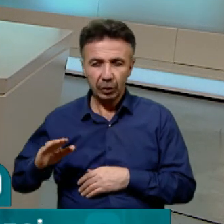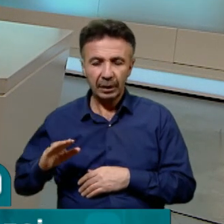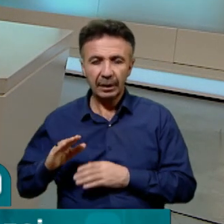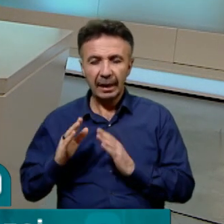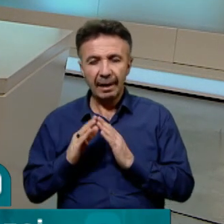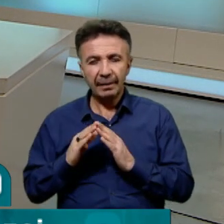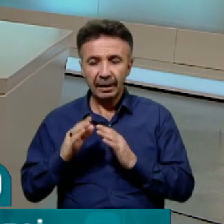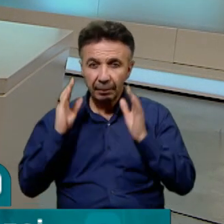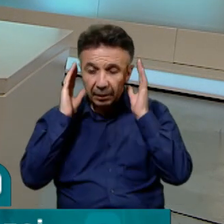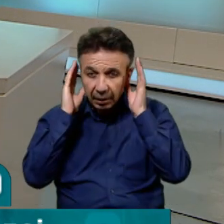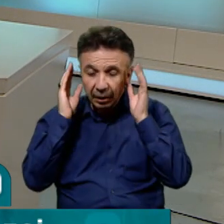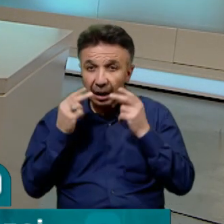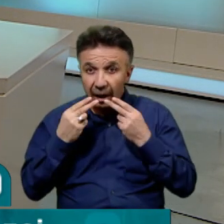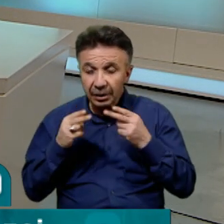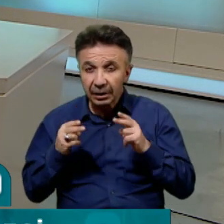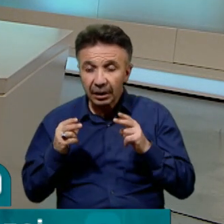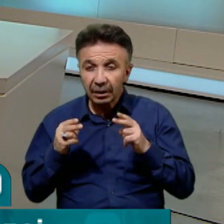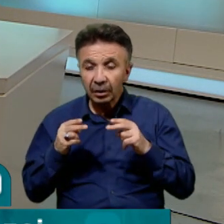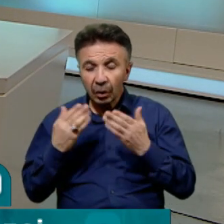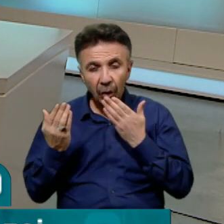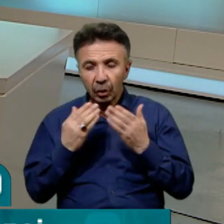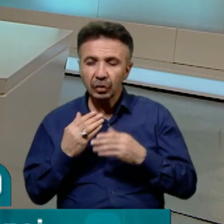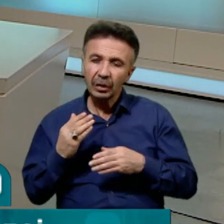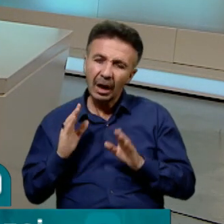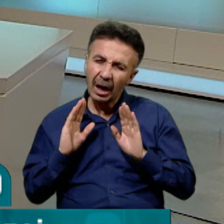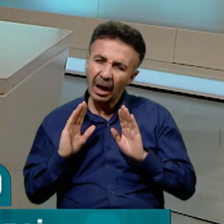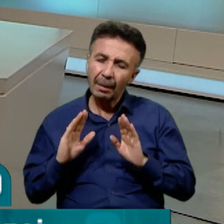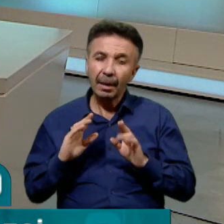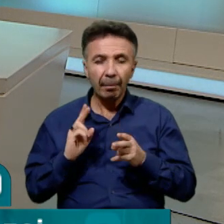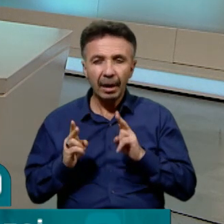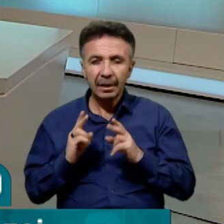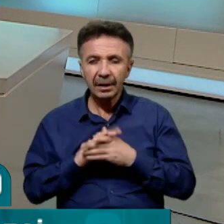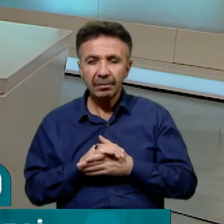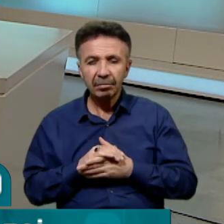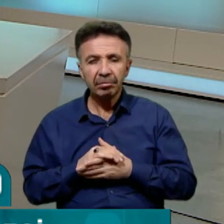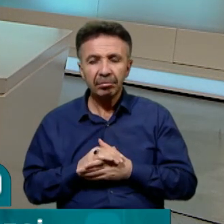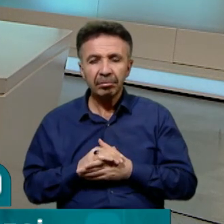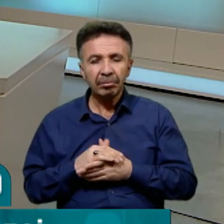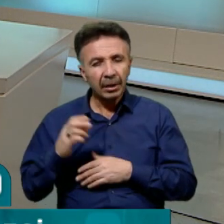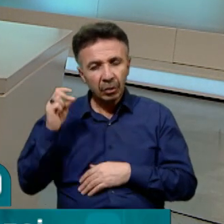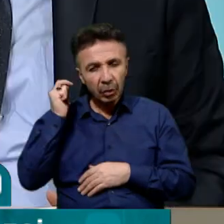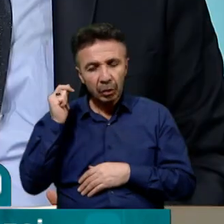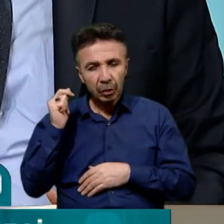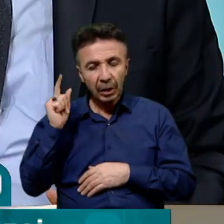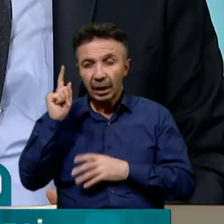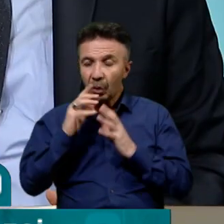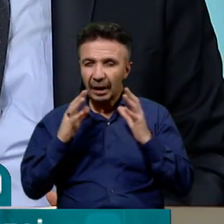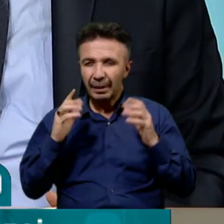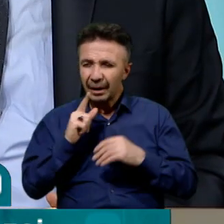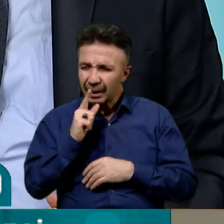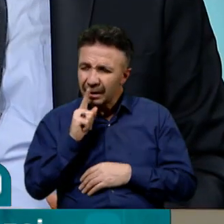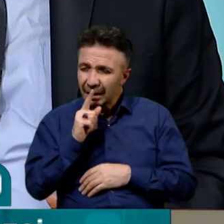cehri açıktan okuyoruz ama bazen da aldırıyor tek Birisi Evet sessiz olarak alıyoruz